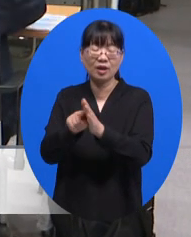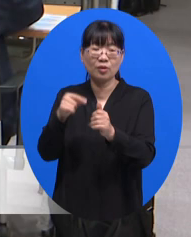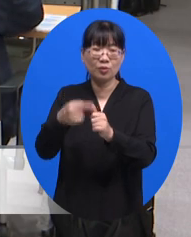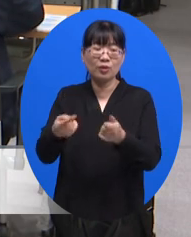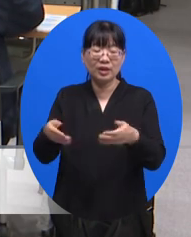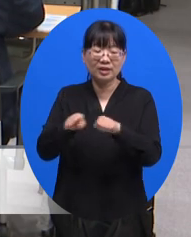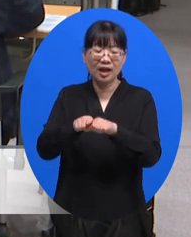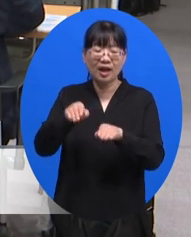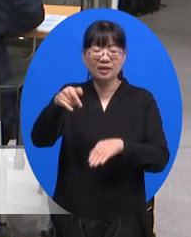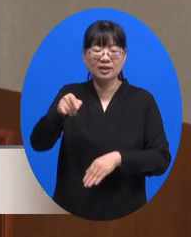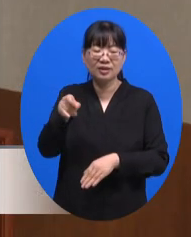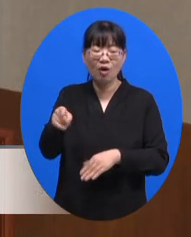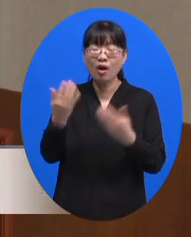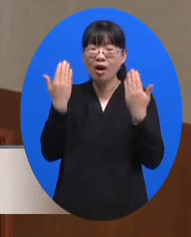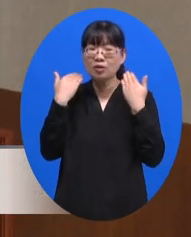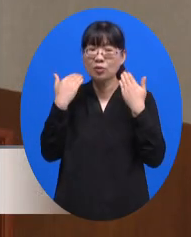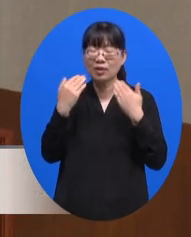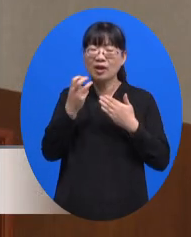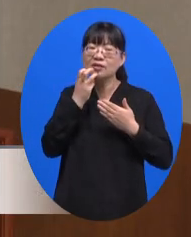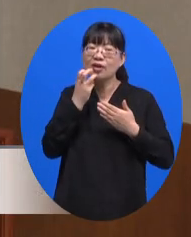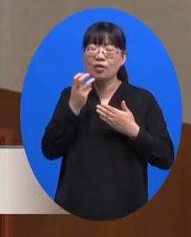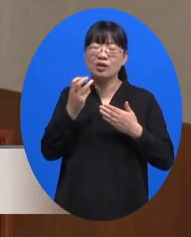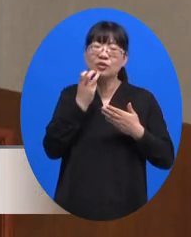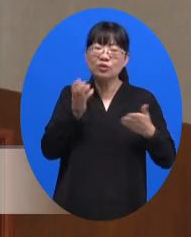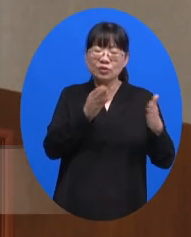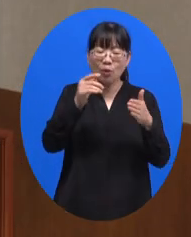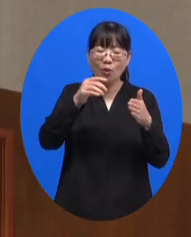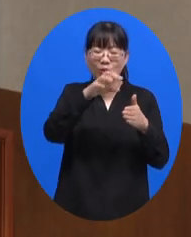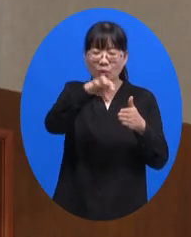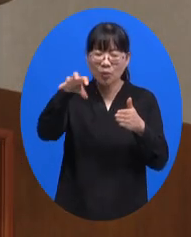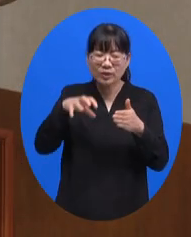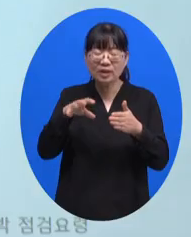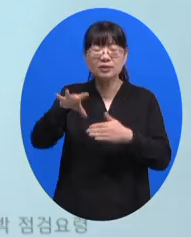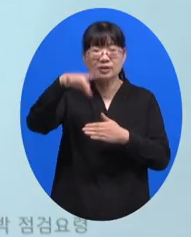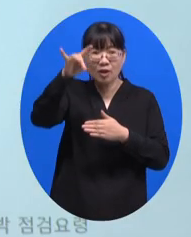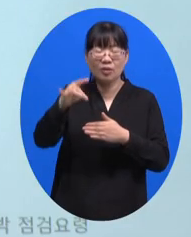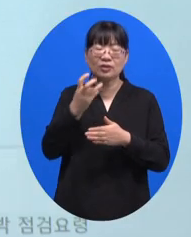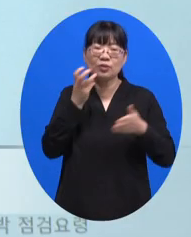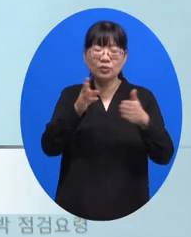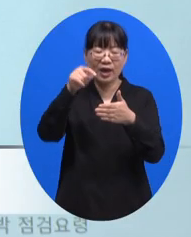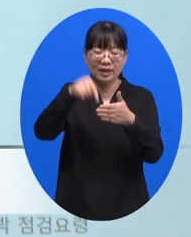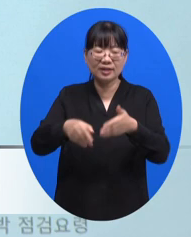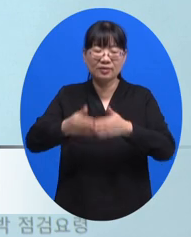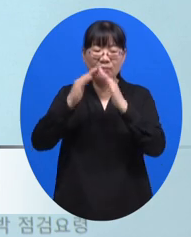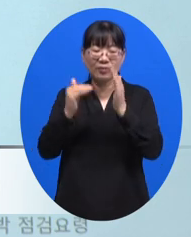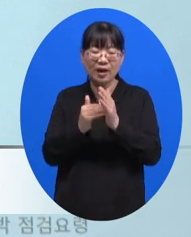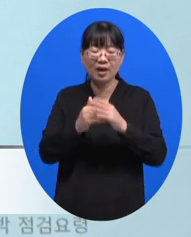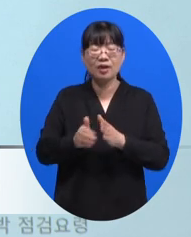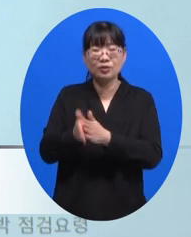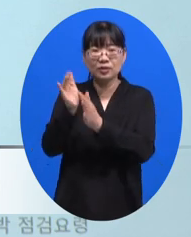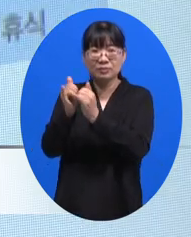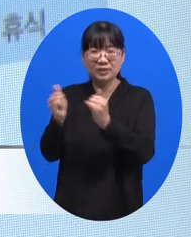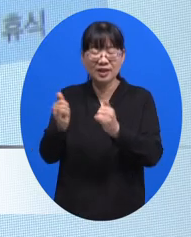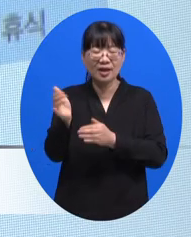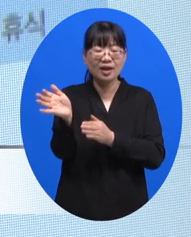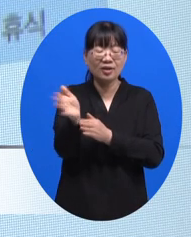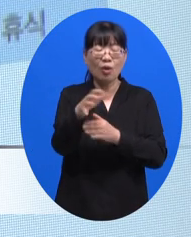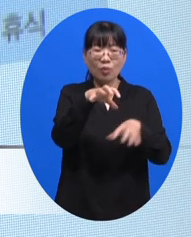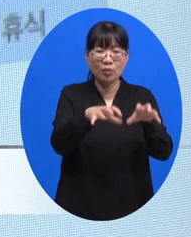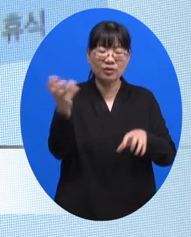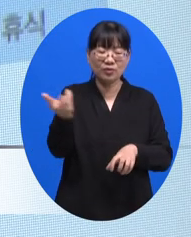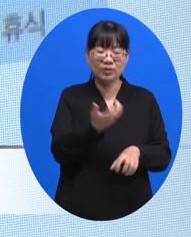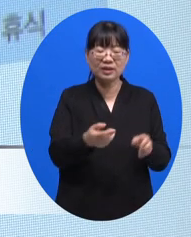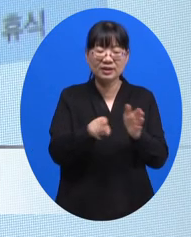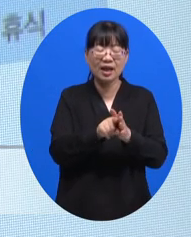교육기관 귀여학교가 수도권에서는 처음으로 경기도에 만들어졌습니다. 도시민의 귀여를 돕기 위해 4주간의